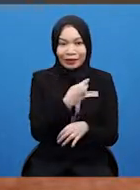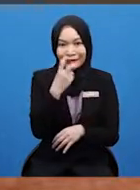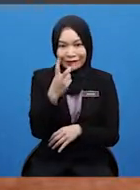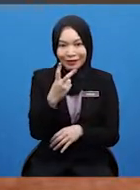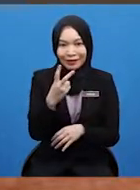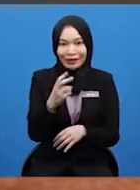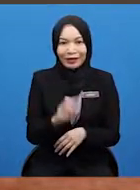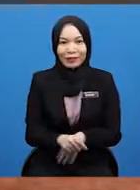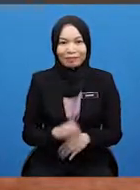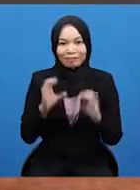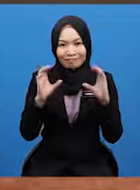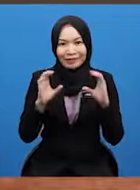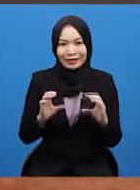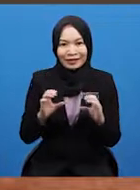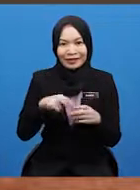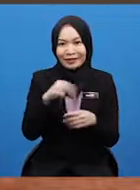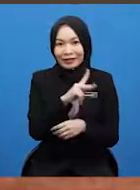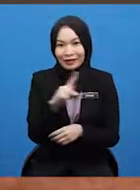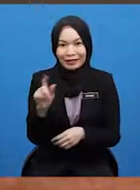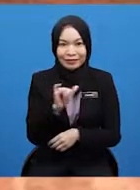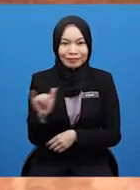penghasilannya. Jom!